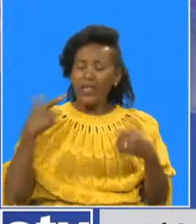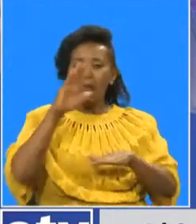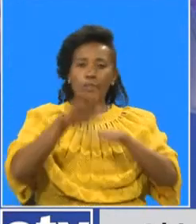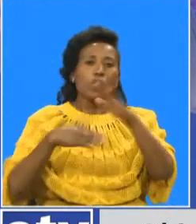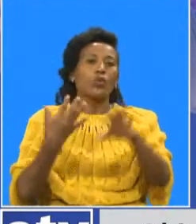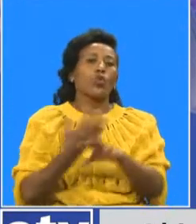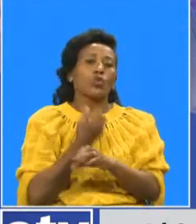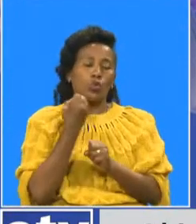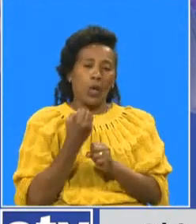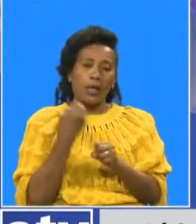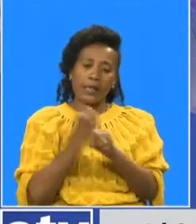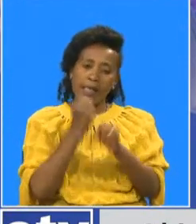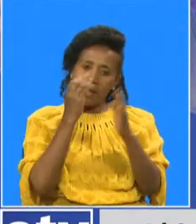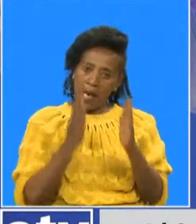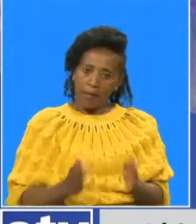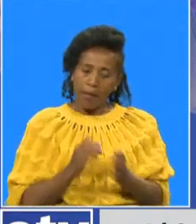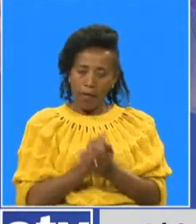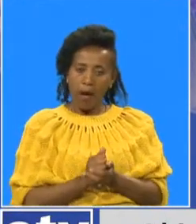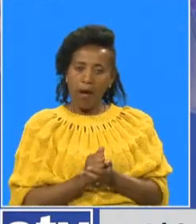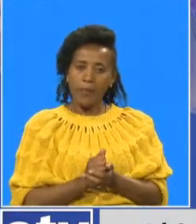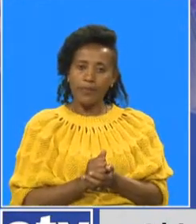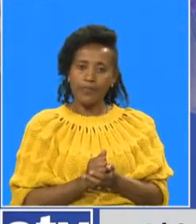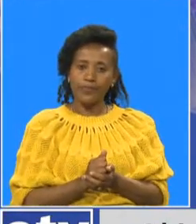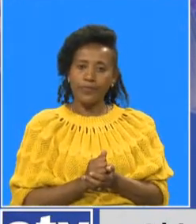ተወስደዋል። የሰራተኛ